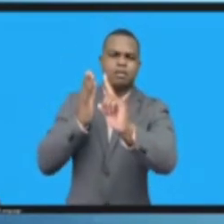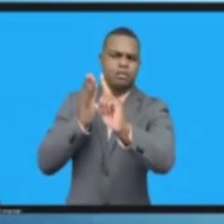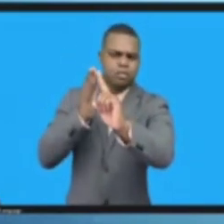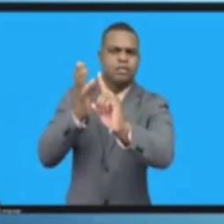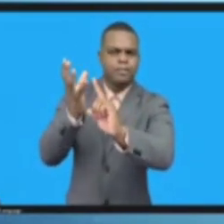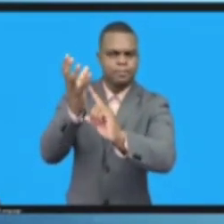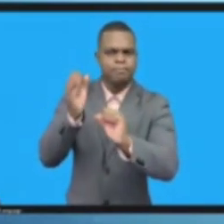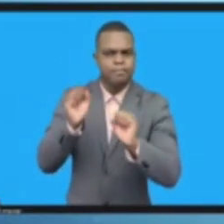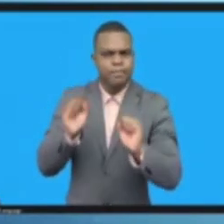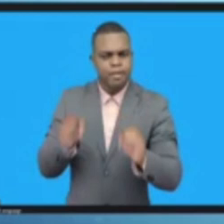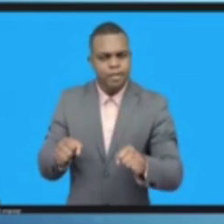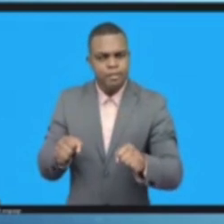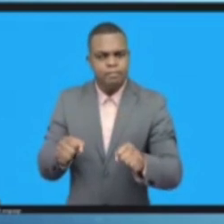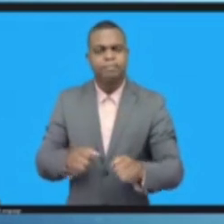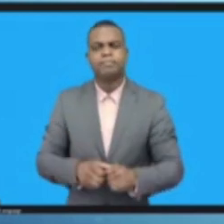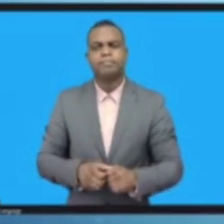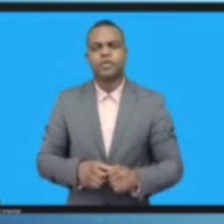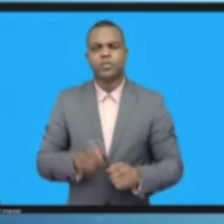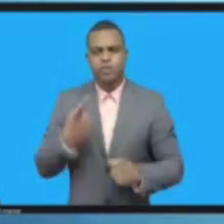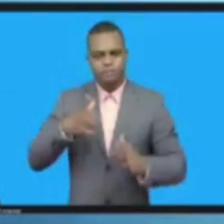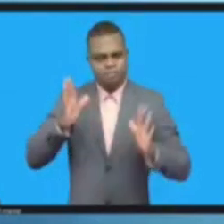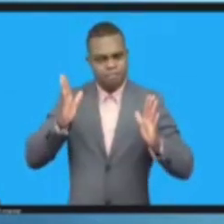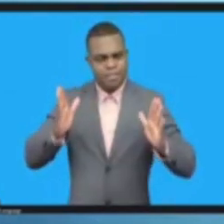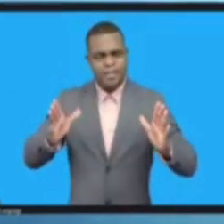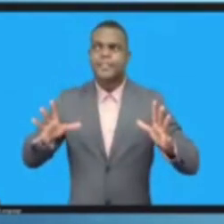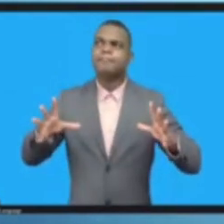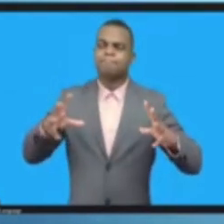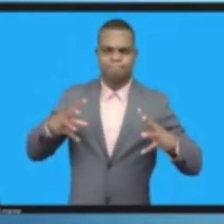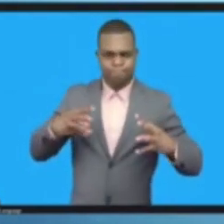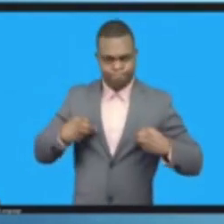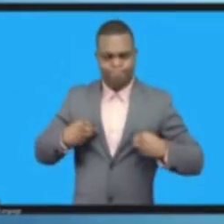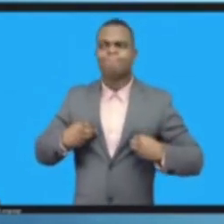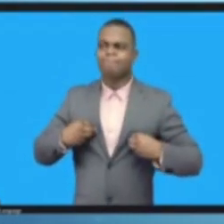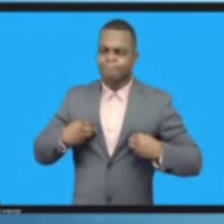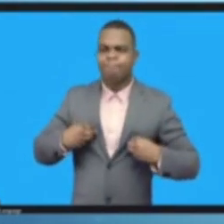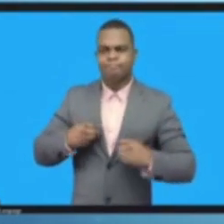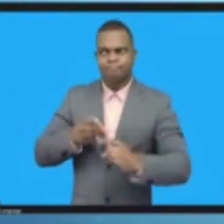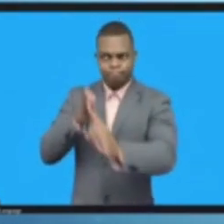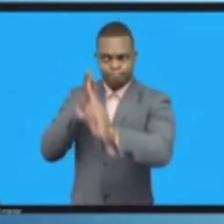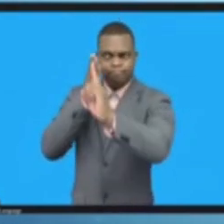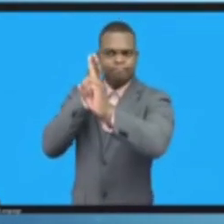si nous ne le faisons pas, nous serions en train